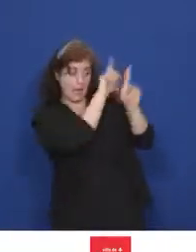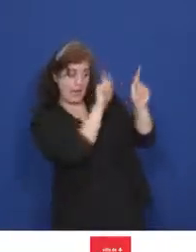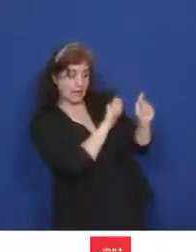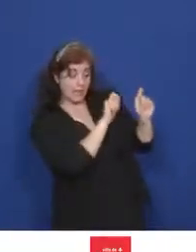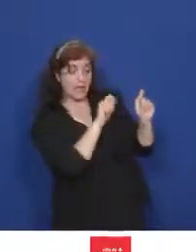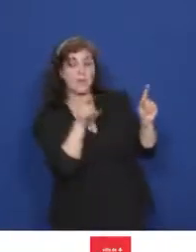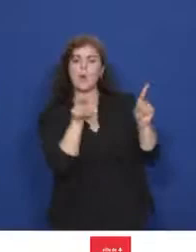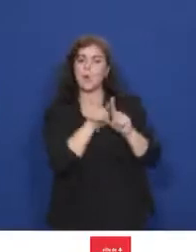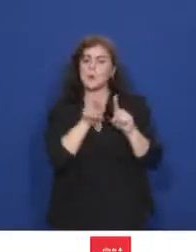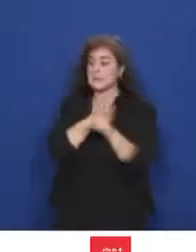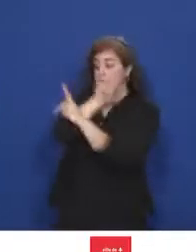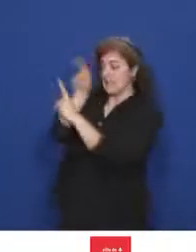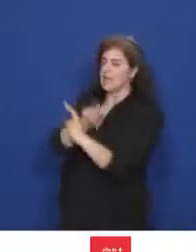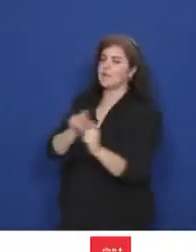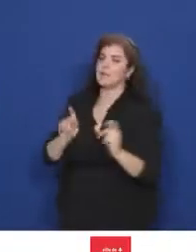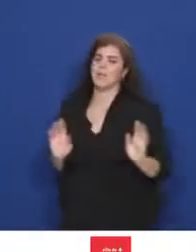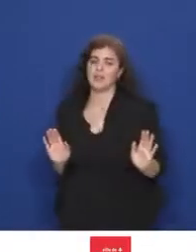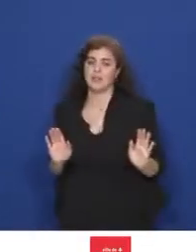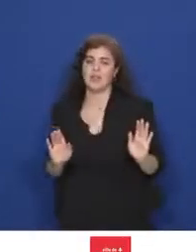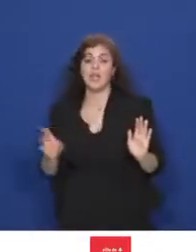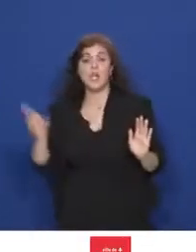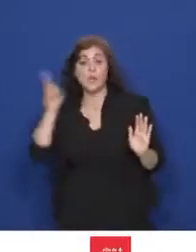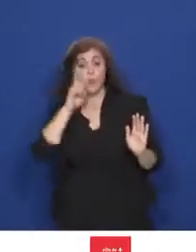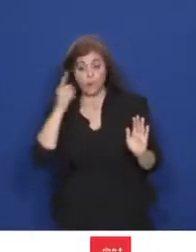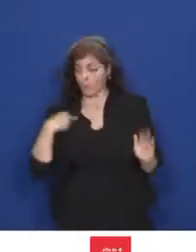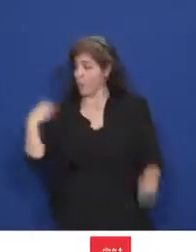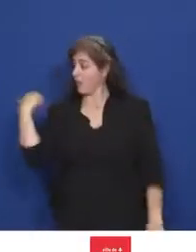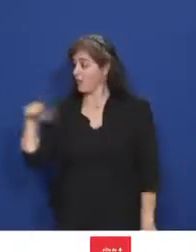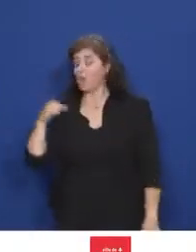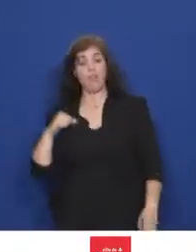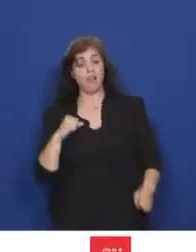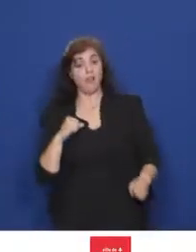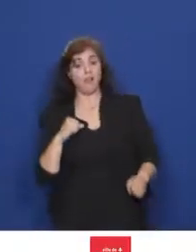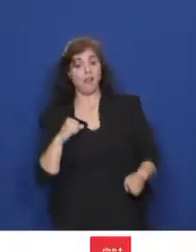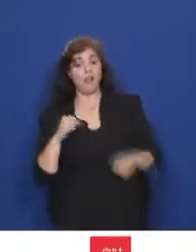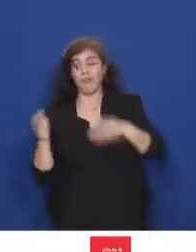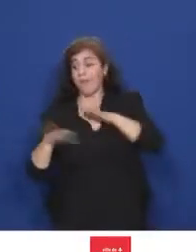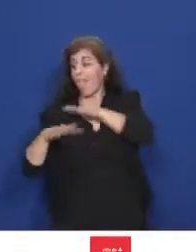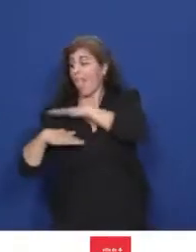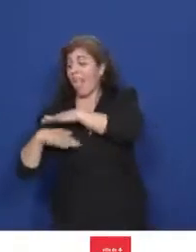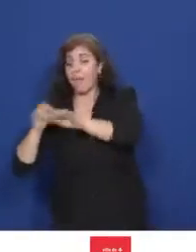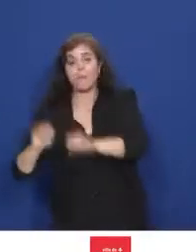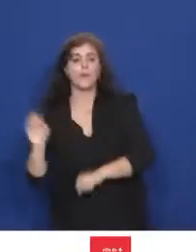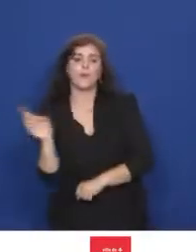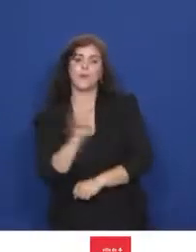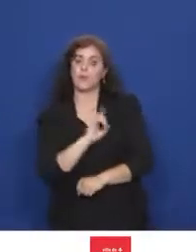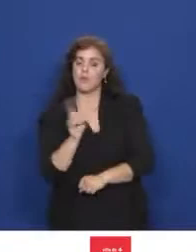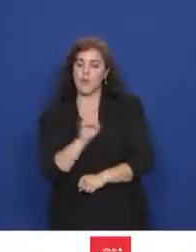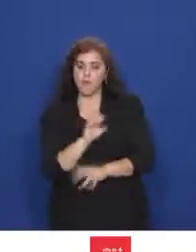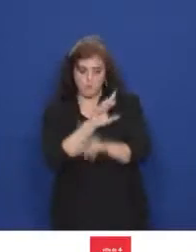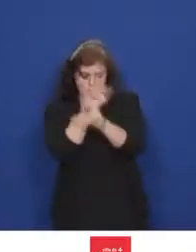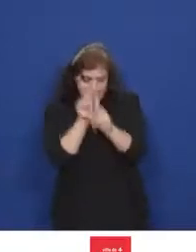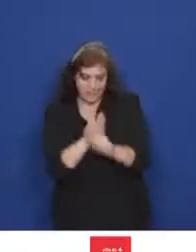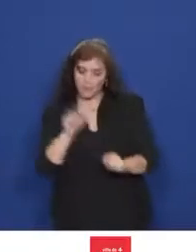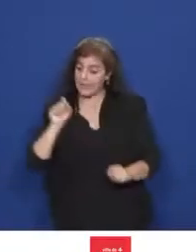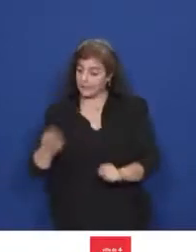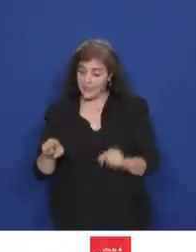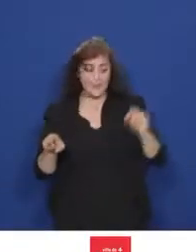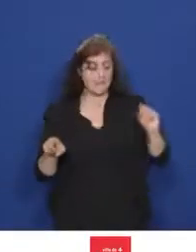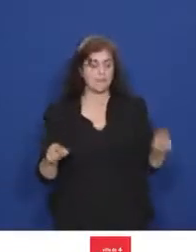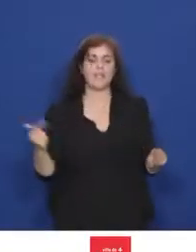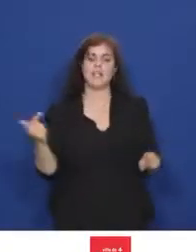soit son mode de déplacement, du fait qu'on n'est pas seul et qu'on est ensemble dans cette ville. Je pense que cela serait